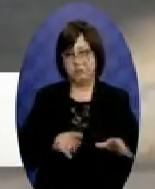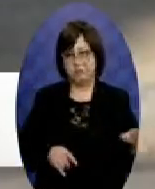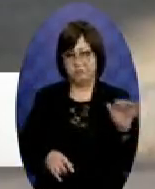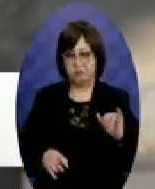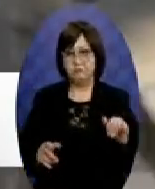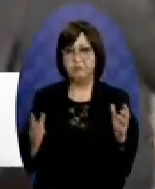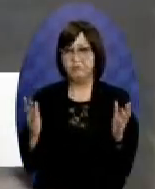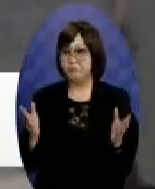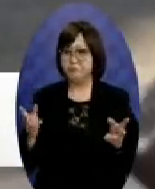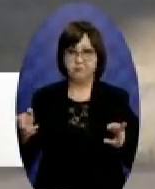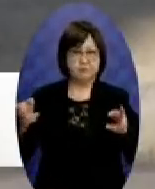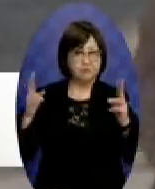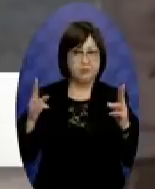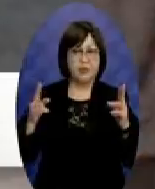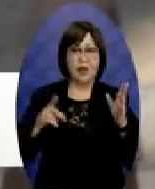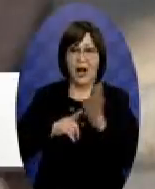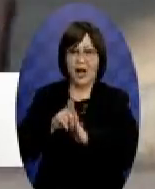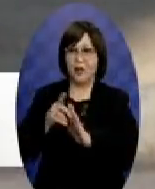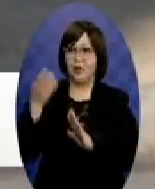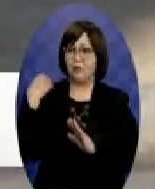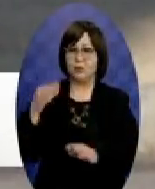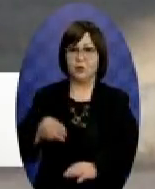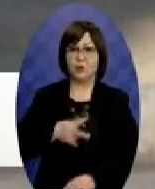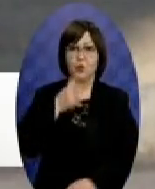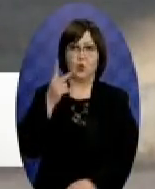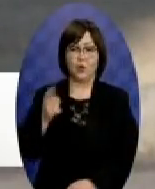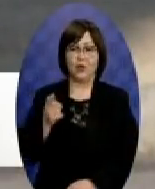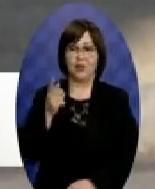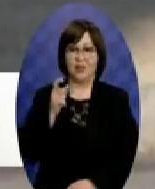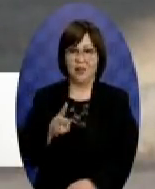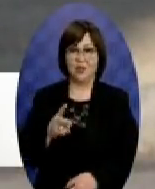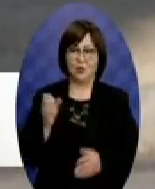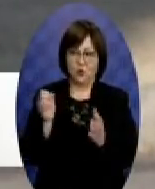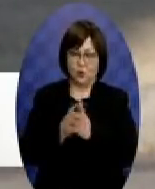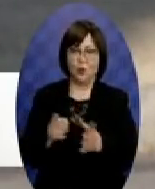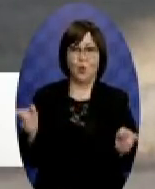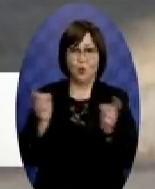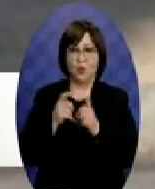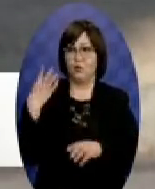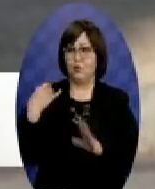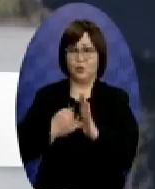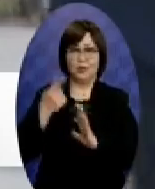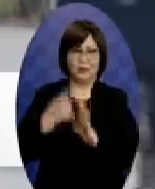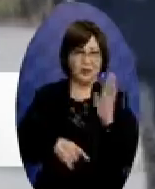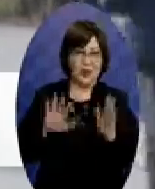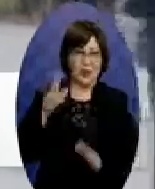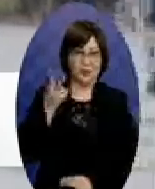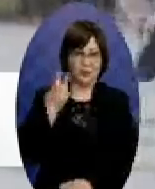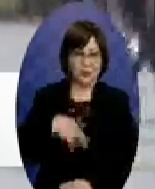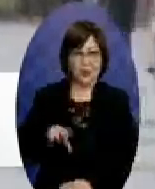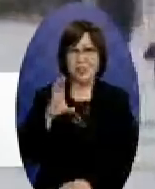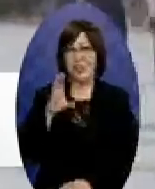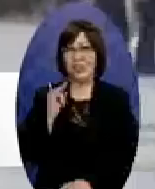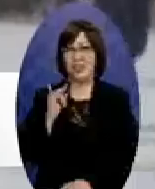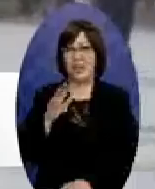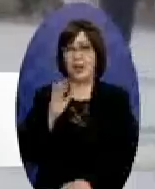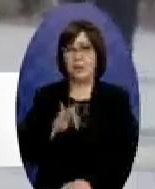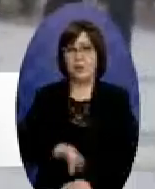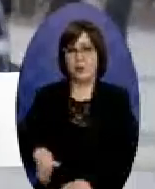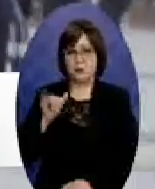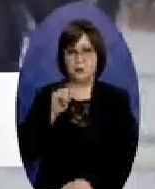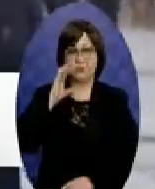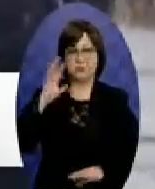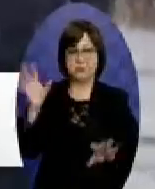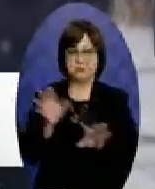Солонгос ард улсын удирдагчдын анхны түүхэн уулзалт өнгөрсөн оны 6 дугаар сарын 12-нд Сингапурт болсон. За энэ уулзалтын